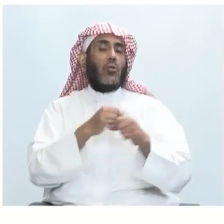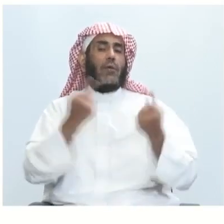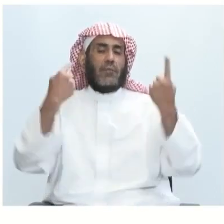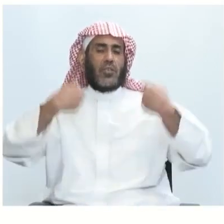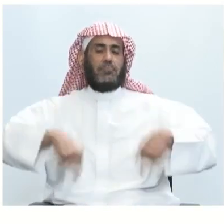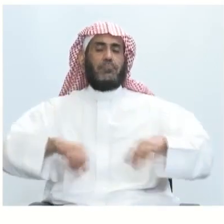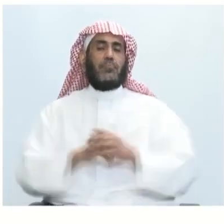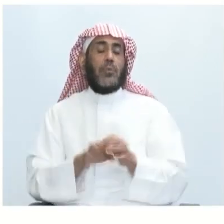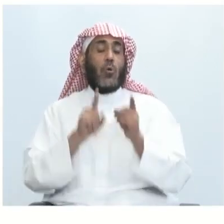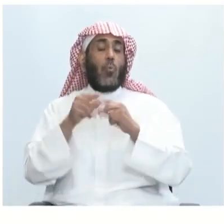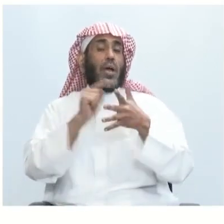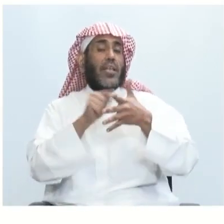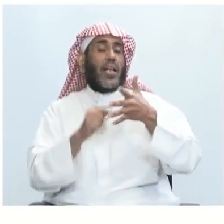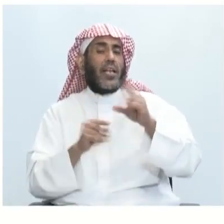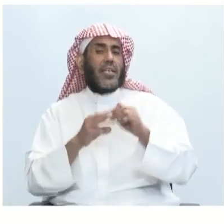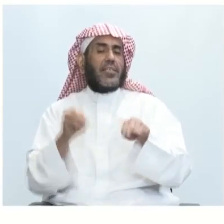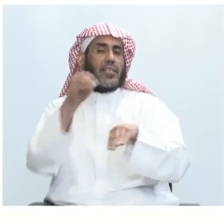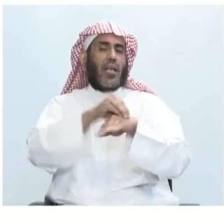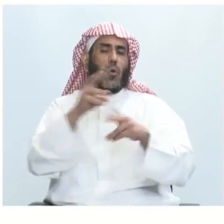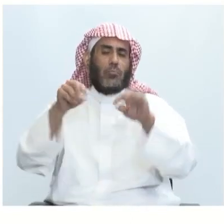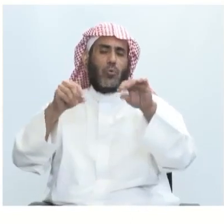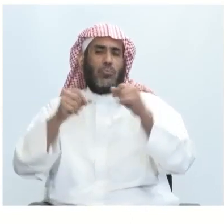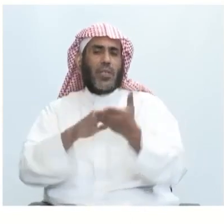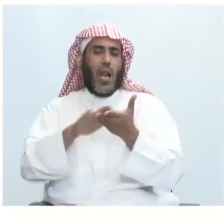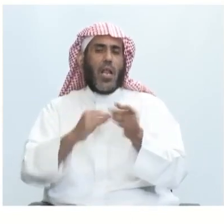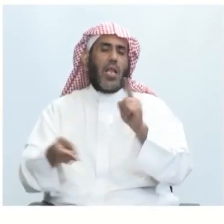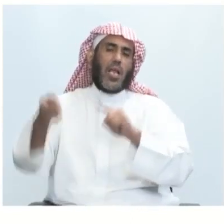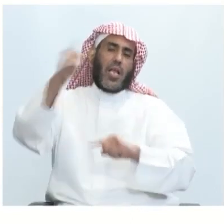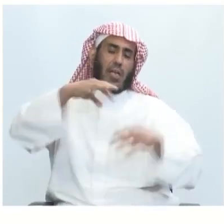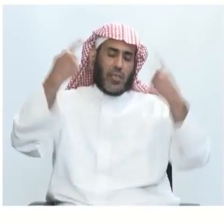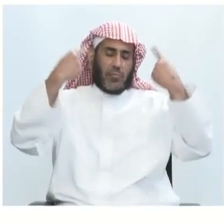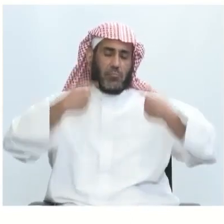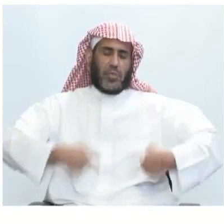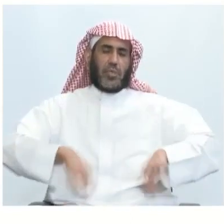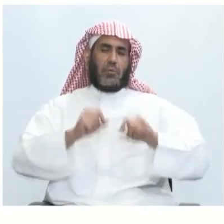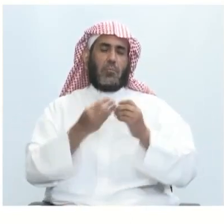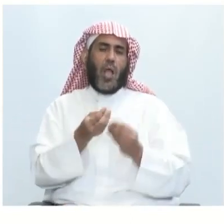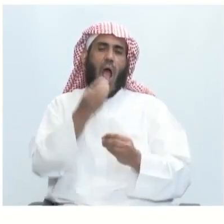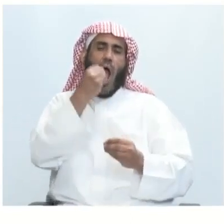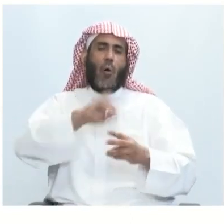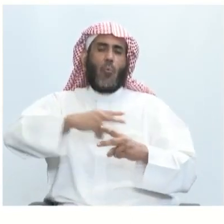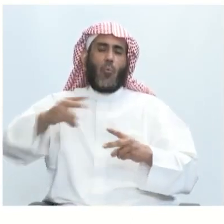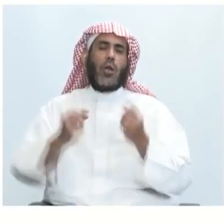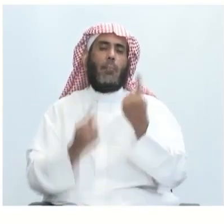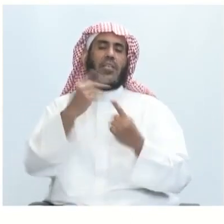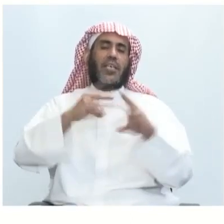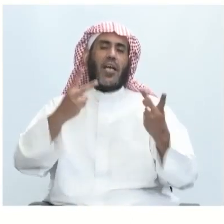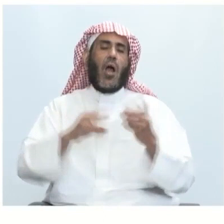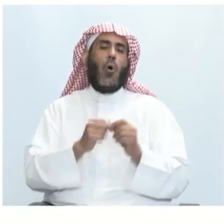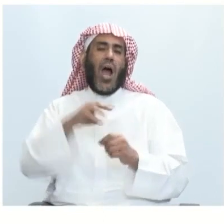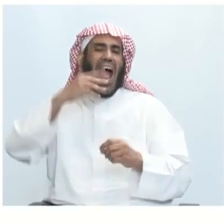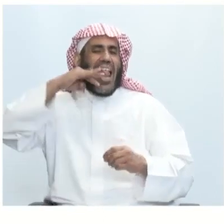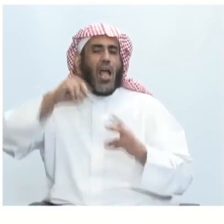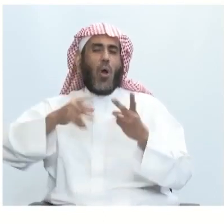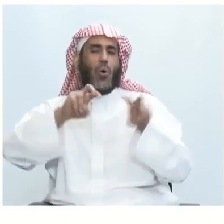الجسم وهذه العناصر تنتقل من تربه الارض الى الى جسم الانسان بما يتناوله من الاطعمه النباتيه او